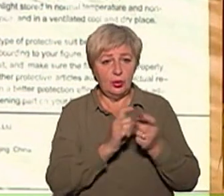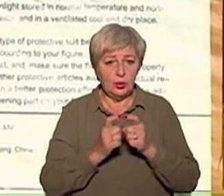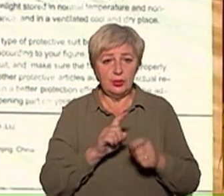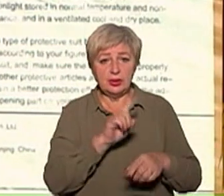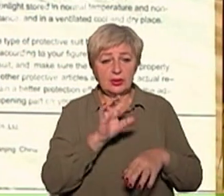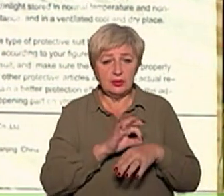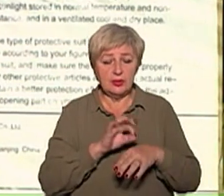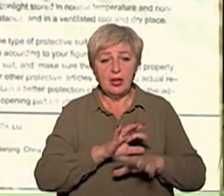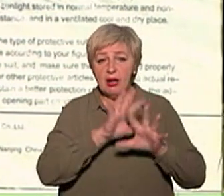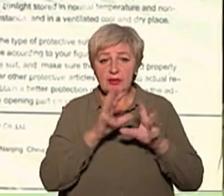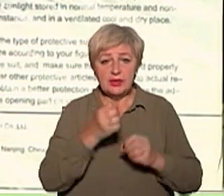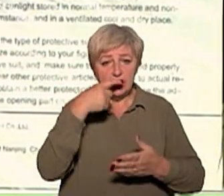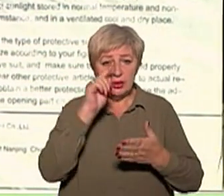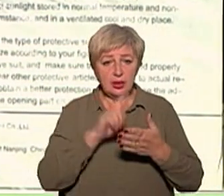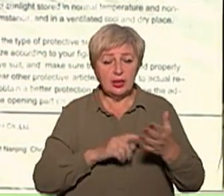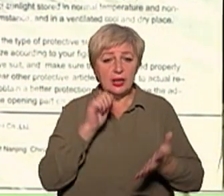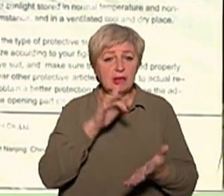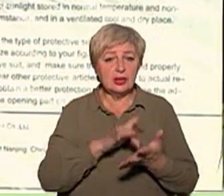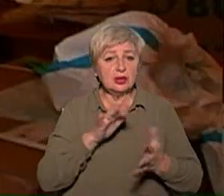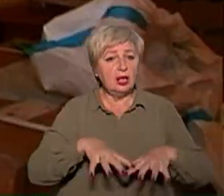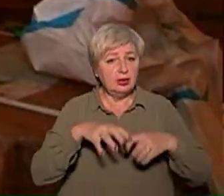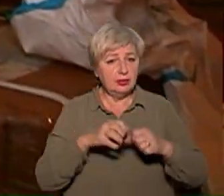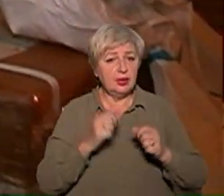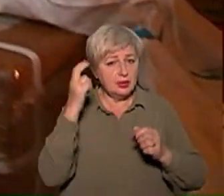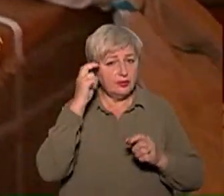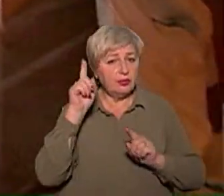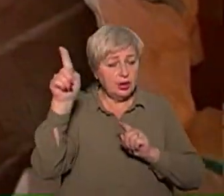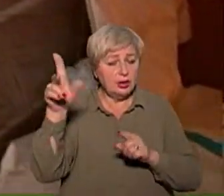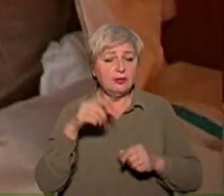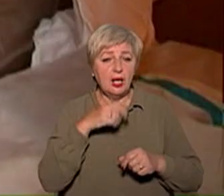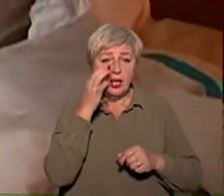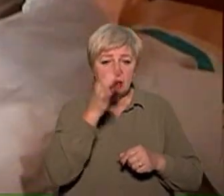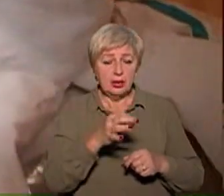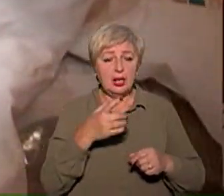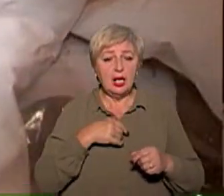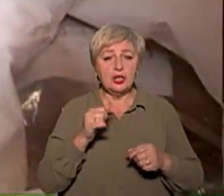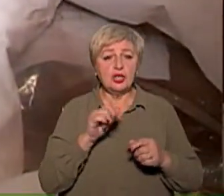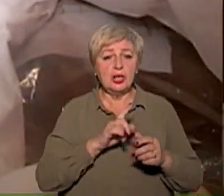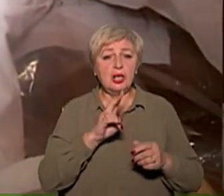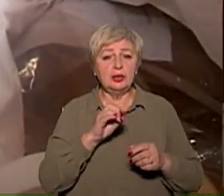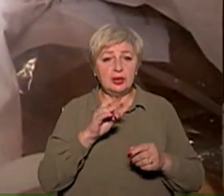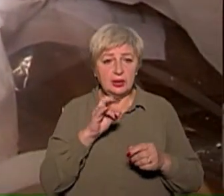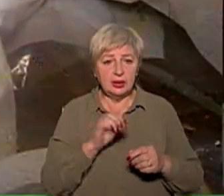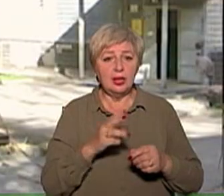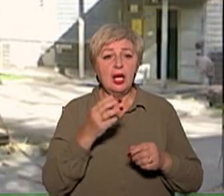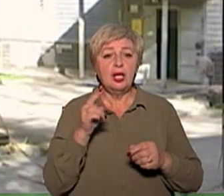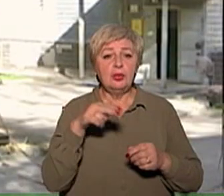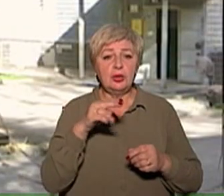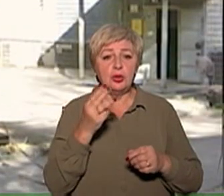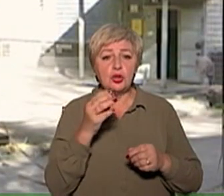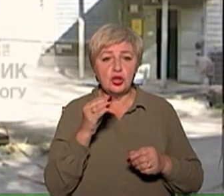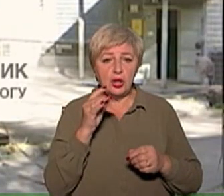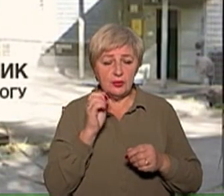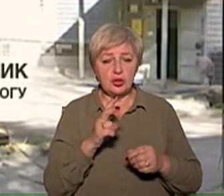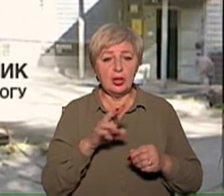на центральних владців у Києві, каже кандидат на посаду міського голови Кривого Рогу Дмитро Шевчик. Опорні